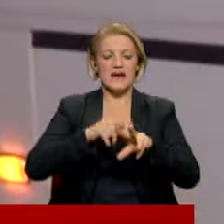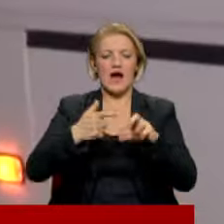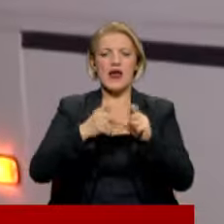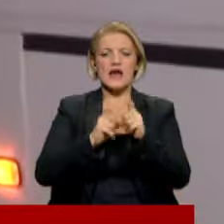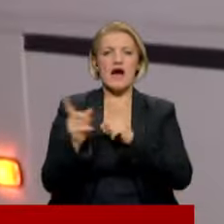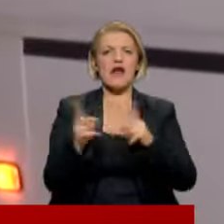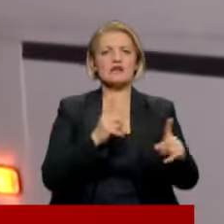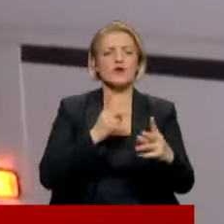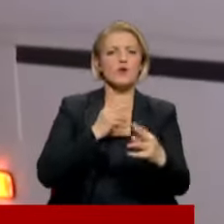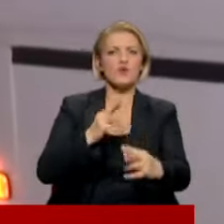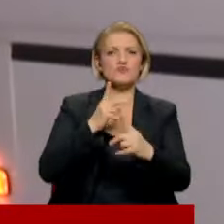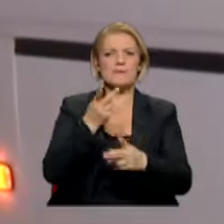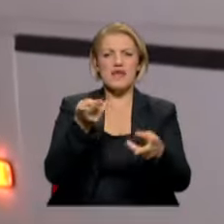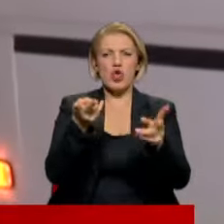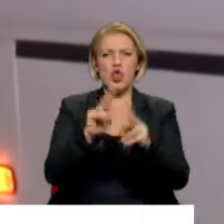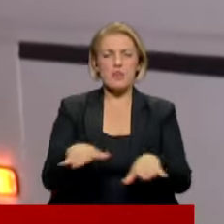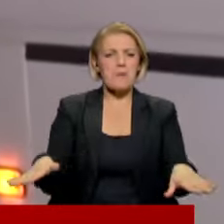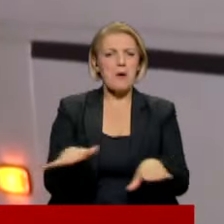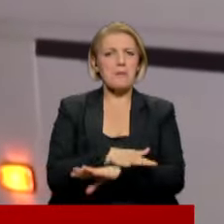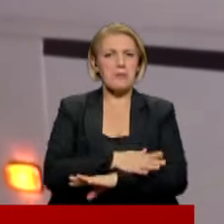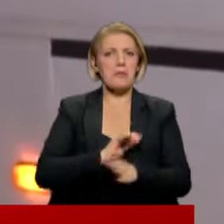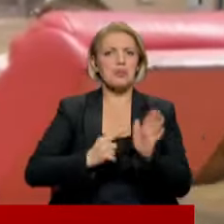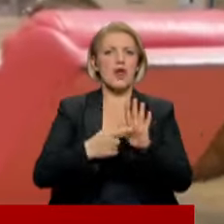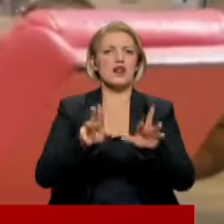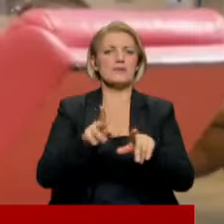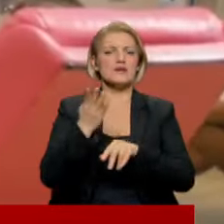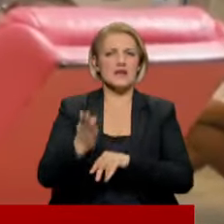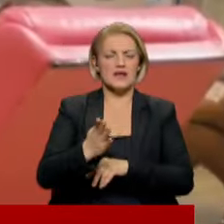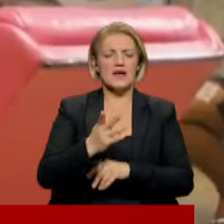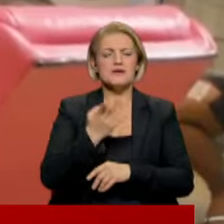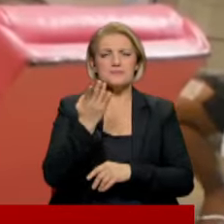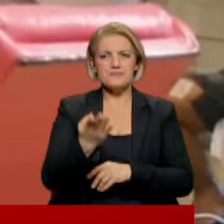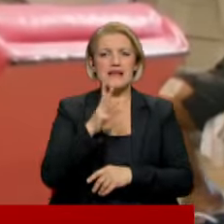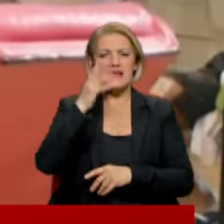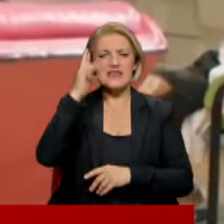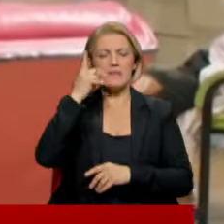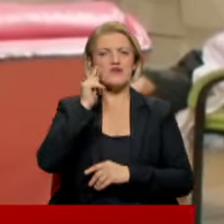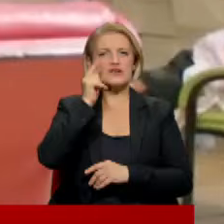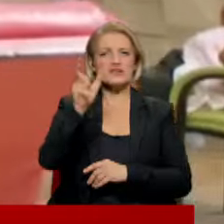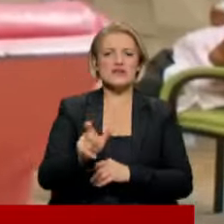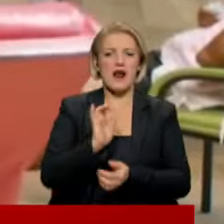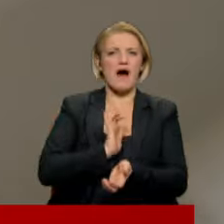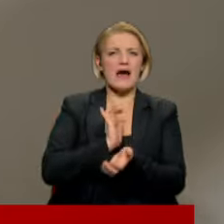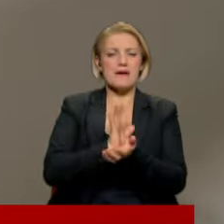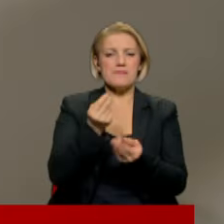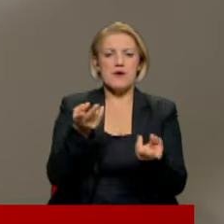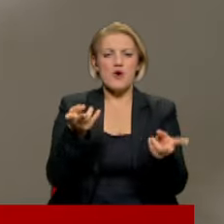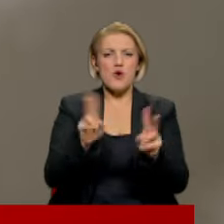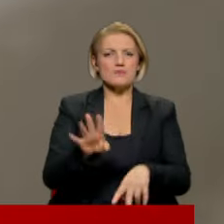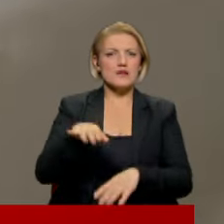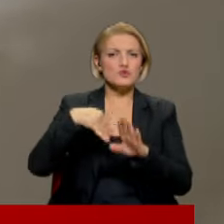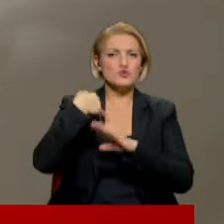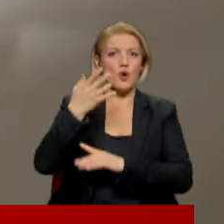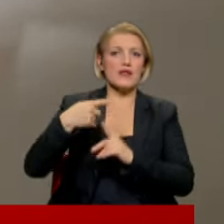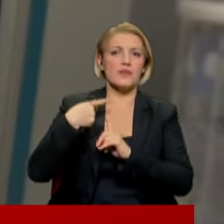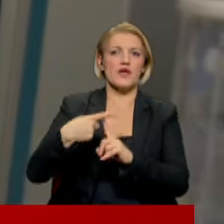geçen konuşmalar bir cinayetin üstünün örtüldüğünü kanıtı gibiydi iddiaya göre yabancı uyruklu aileler bebeklerinin ölümünden sonra